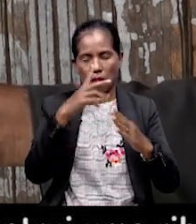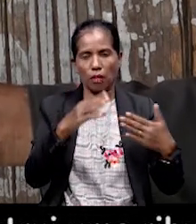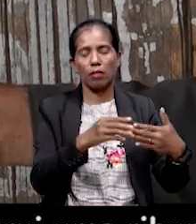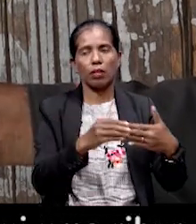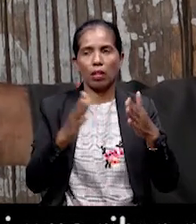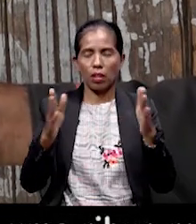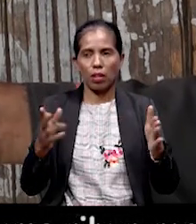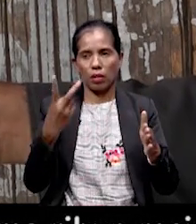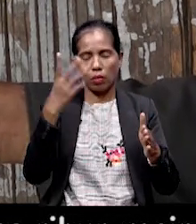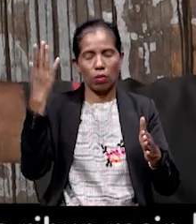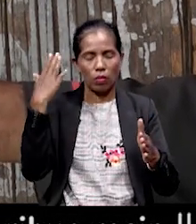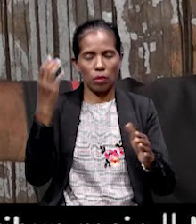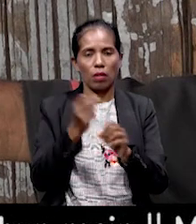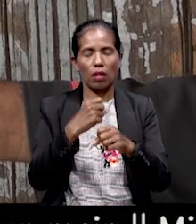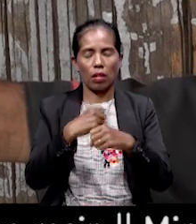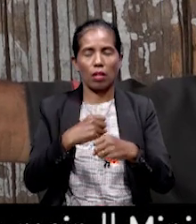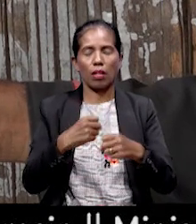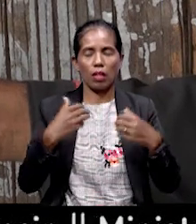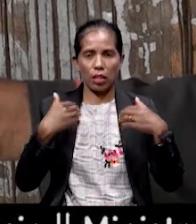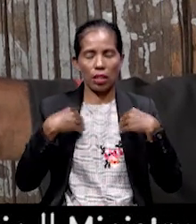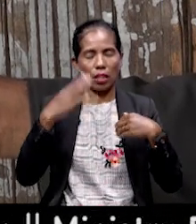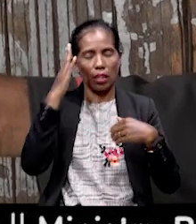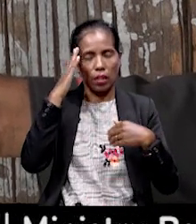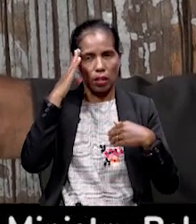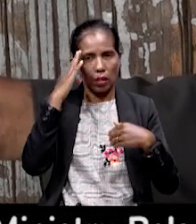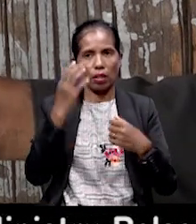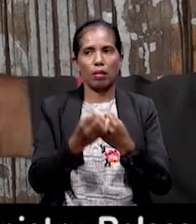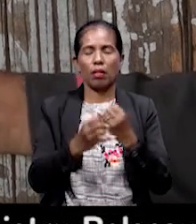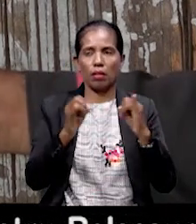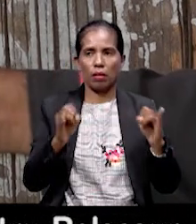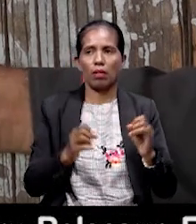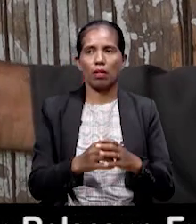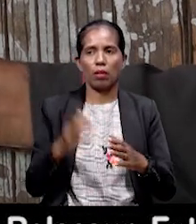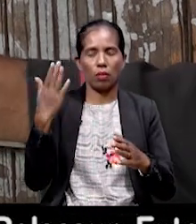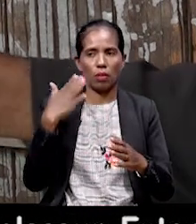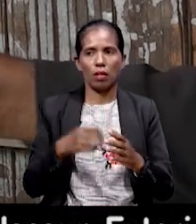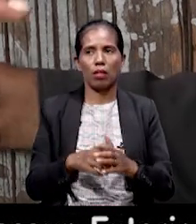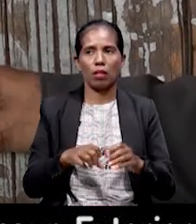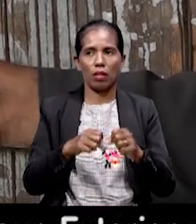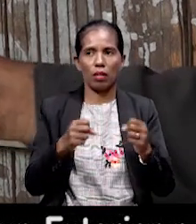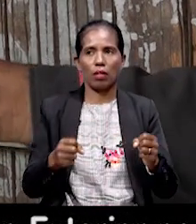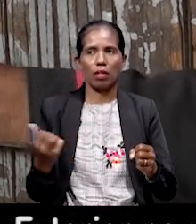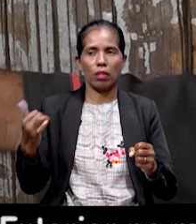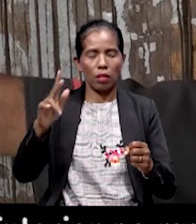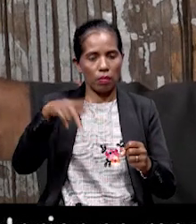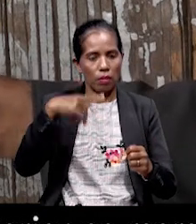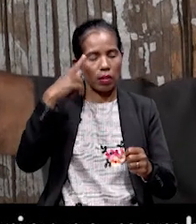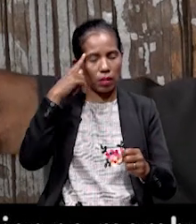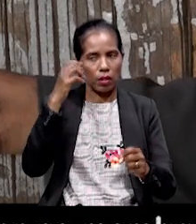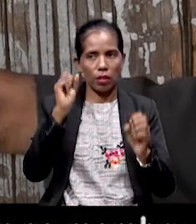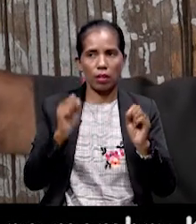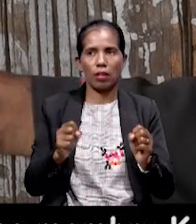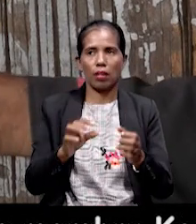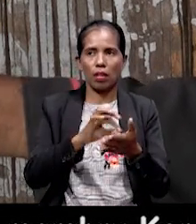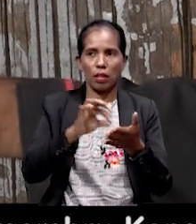Indonesia sirane maka uluk halu ahamusu ide ide ne atwa ukungang tama ungu sir rahun ne yusi sir ne politika anto sir tengka asine